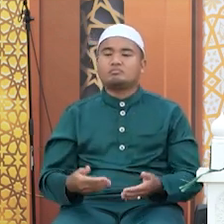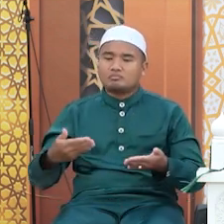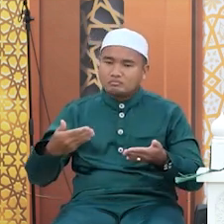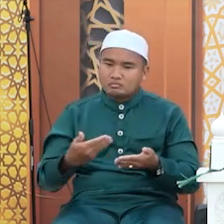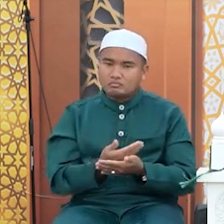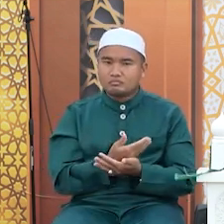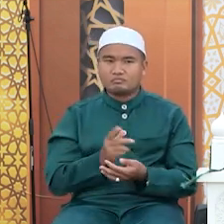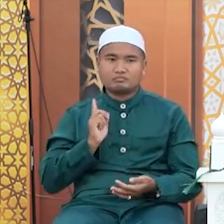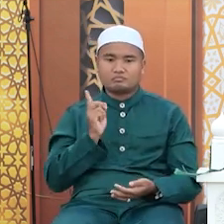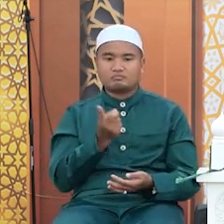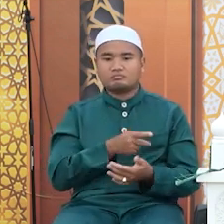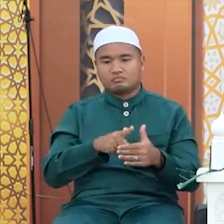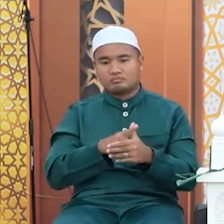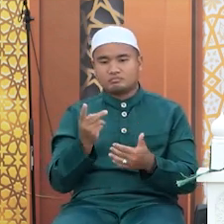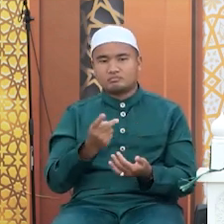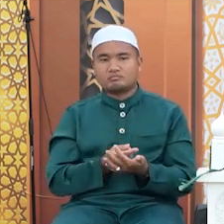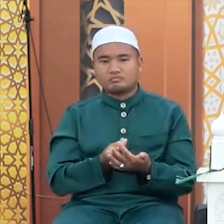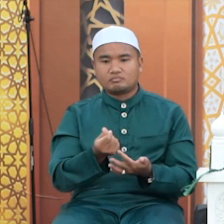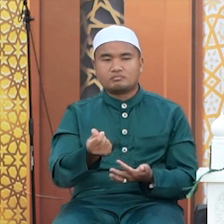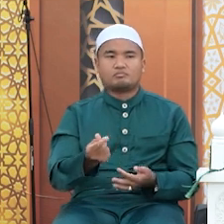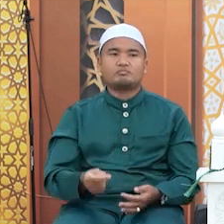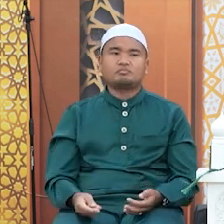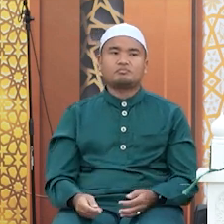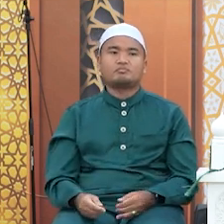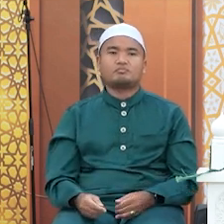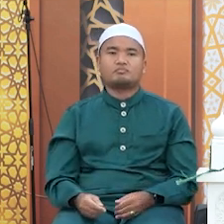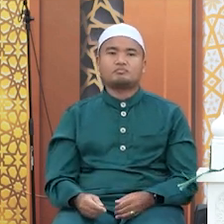Zakat ada keluarkan risik jumlah tu.